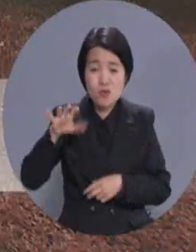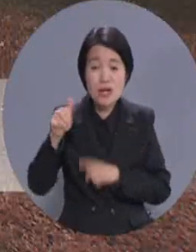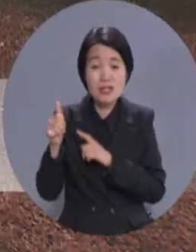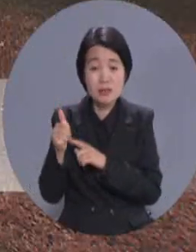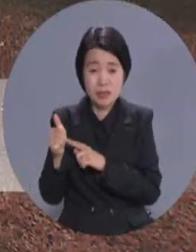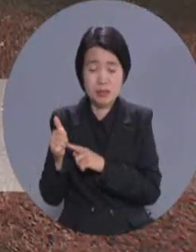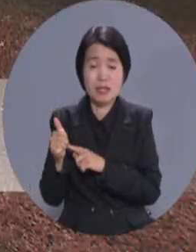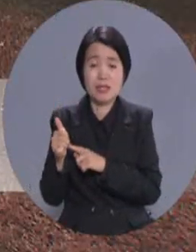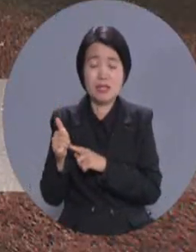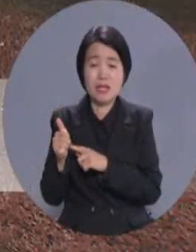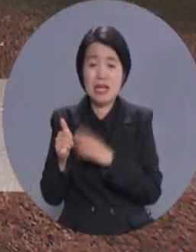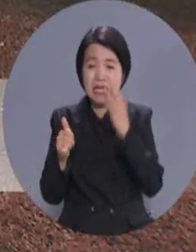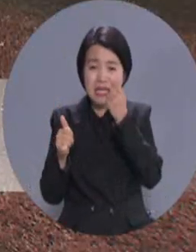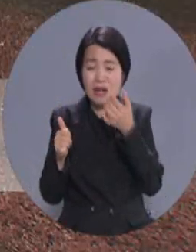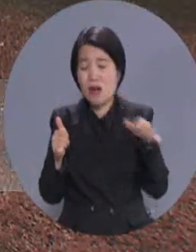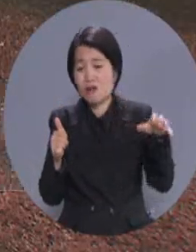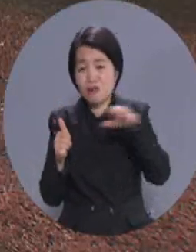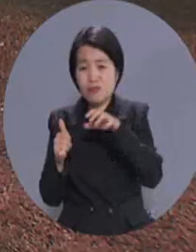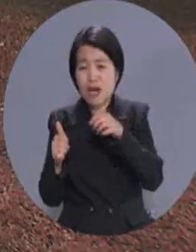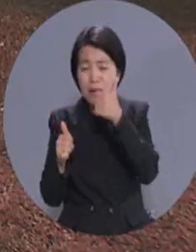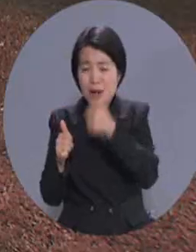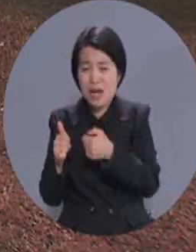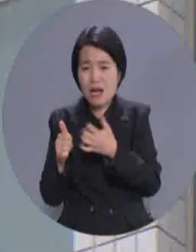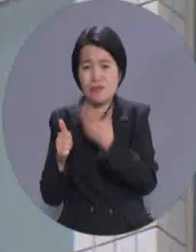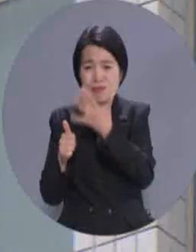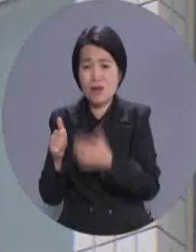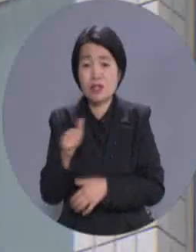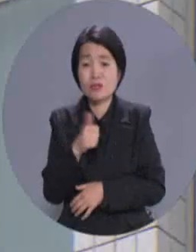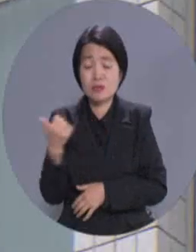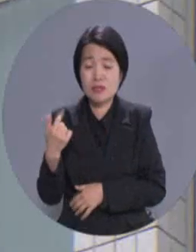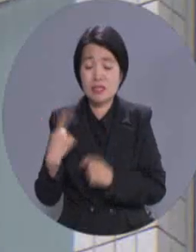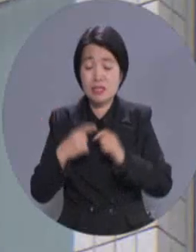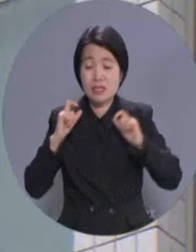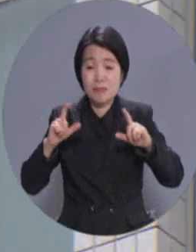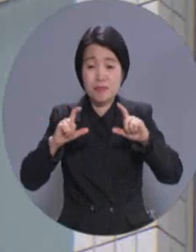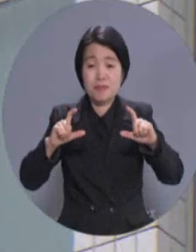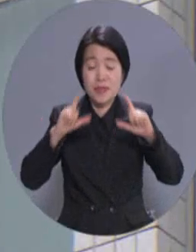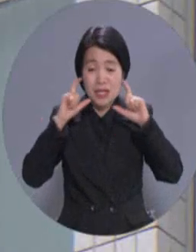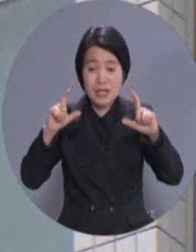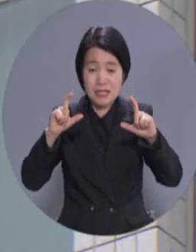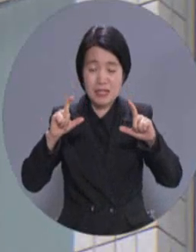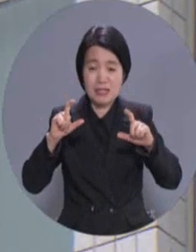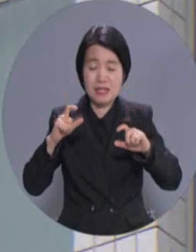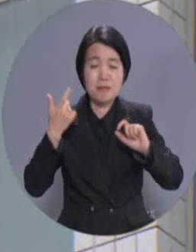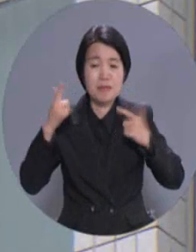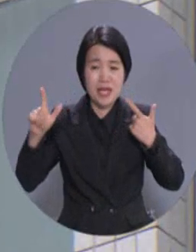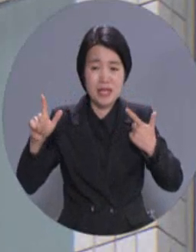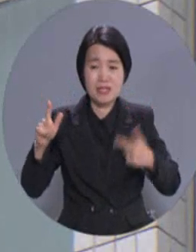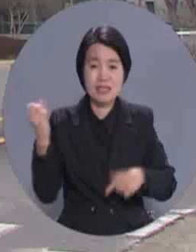남성에게 휘발류를 들이붓고 라이터를 켜 살해했으며 일심 선고에 같이 항소했습니다